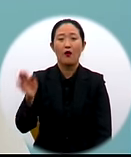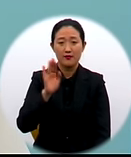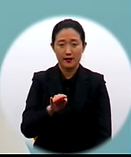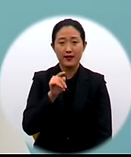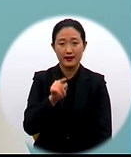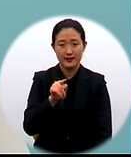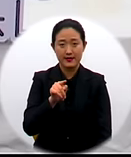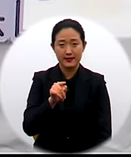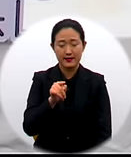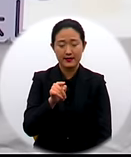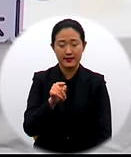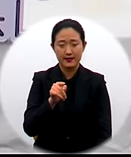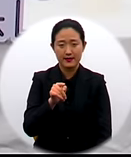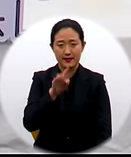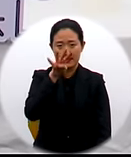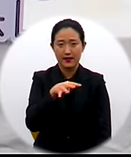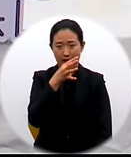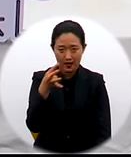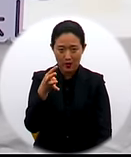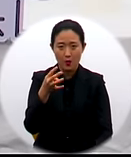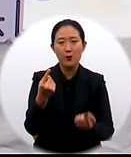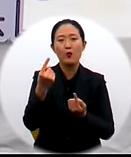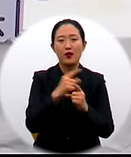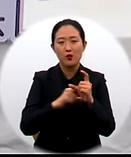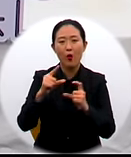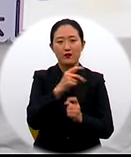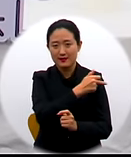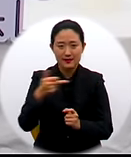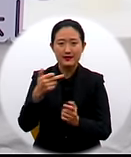신입은 빅데이터의 분석 툴을 다루기 때문에 그 한계를 뛰어넘어요.